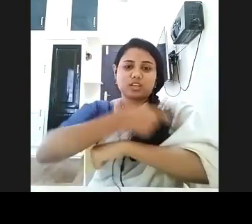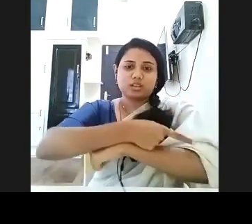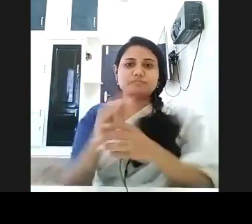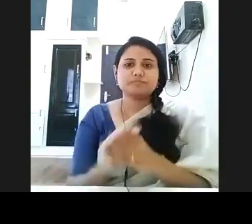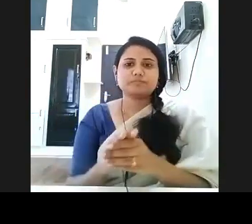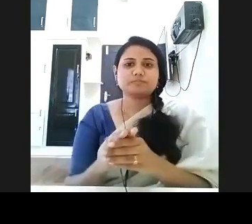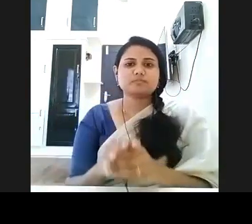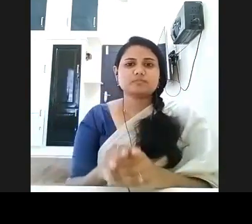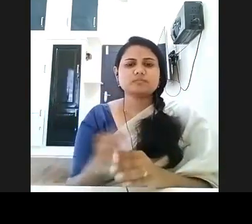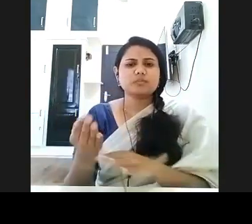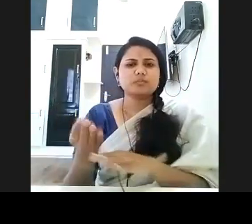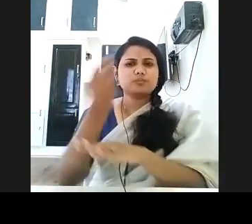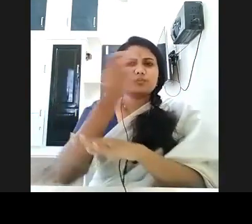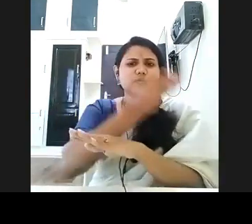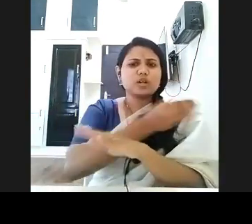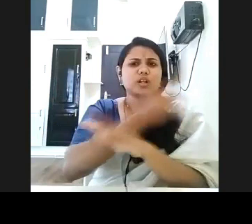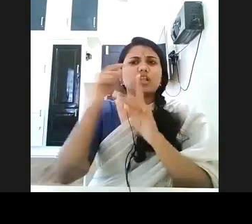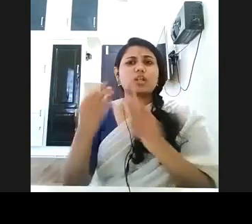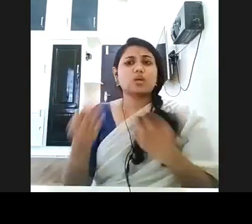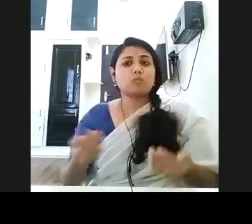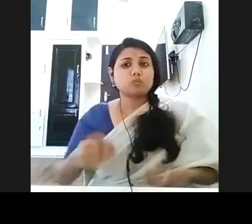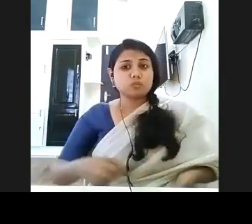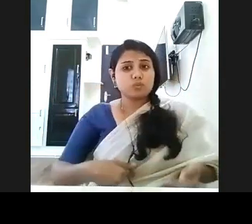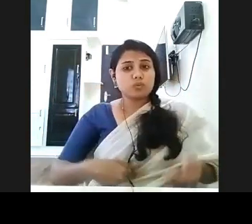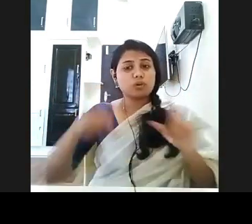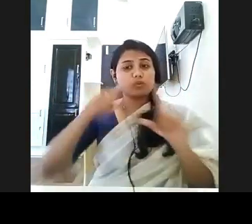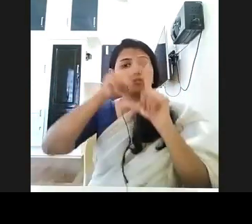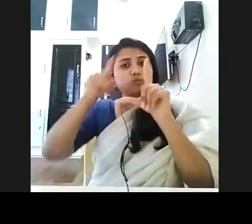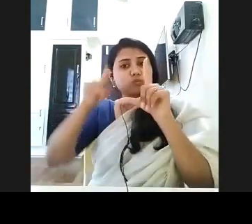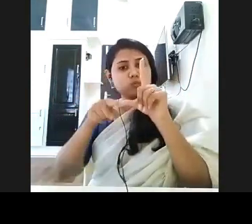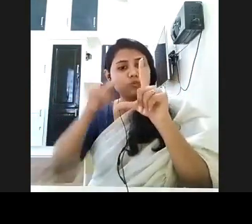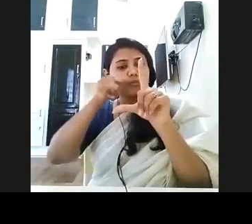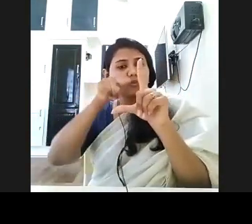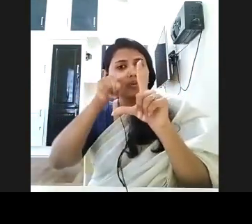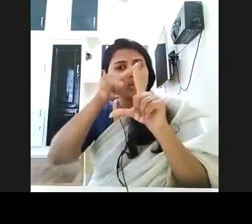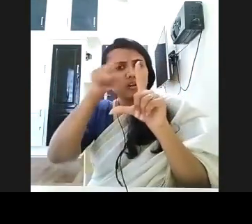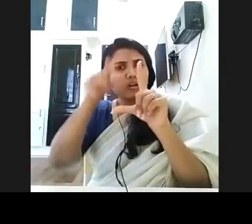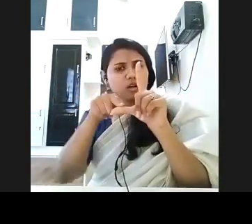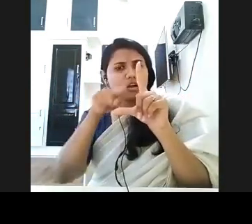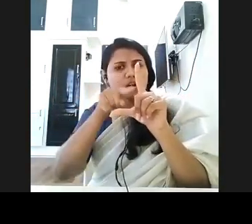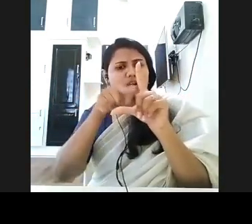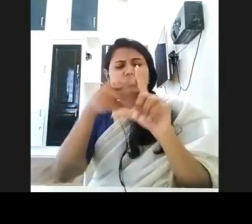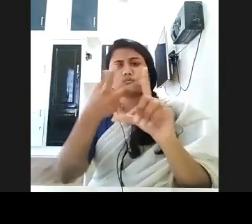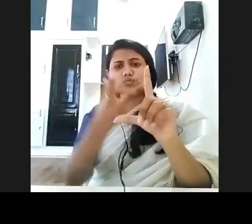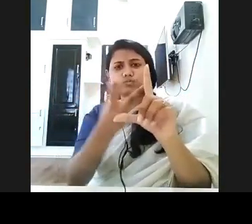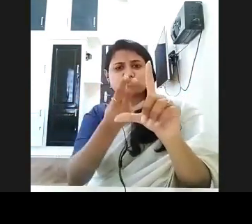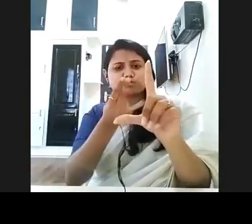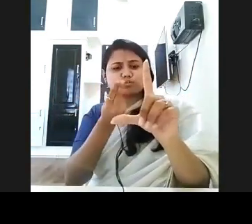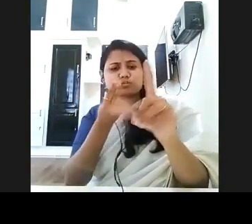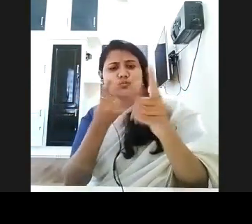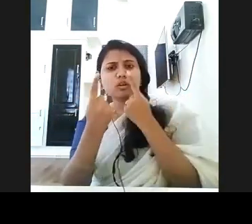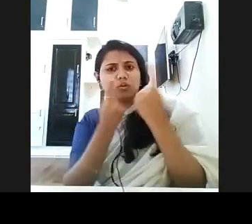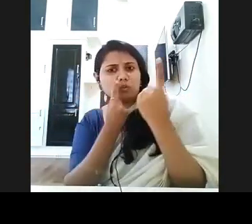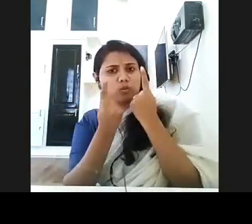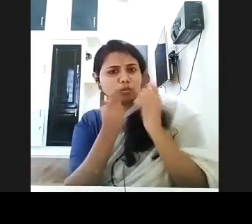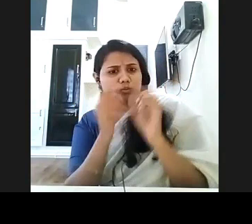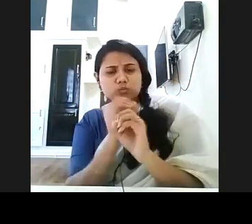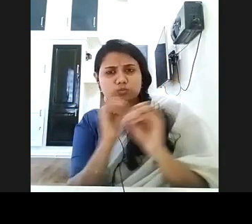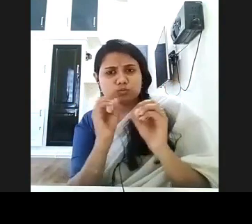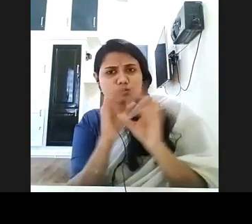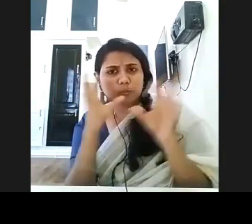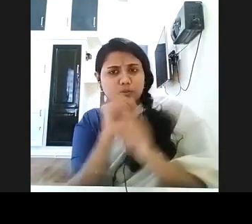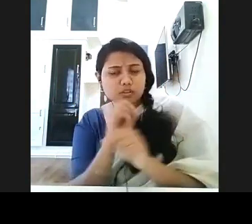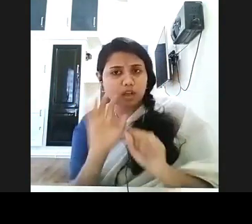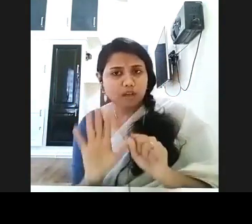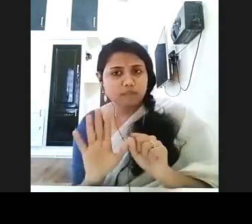കൗൺസിലിംഗ് ഒന്നും ചെയ്തിട്ടില്ല? പ്രീനേറ്റൽ, അതായത് ഗർഭിണിയായി ഉള്ളപ്പോ തന്നെ വയറ്റിന്ന് വെള്ളം എടുത്ത് പരിശോധിക്കുന്ന ടെസ്റ്റും കാര്യങ്ങളൊന്നും ചെയ്തിട്ടുണ്ടായിരുന്നില്ലേ? ഇല്ല,